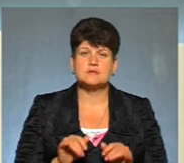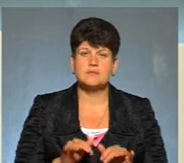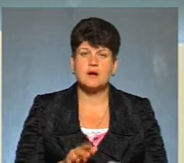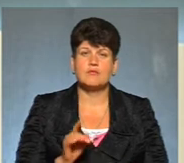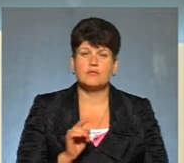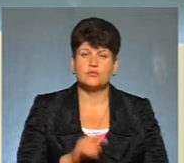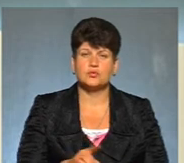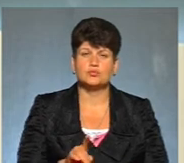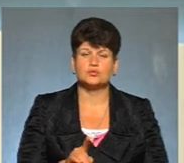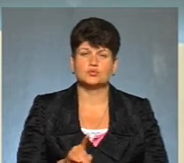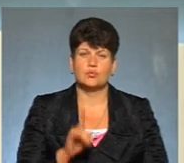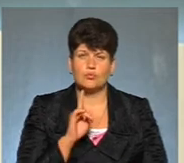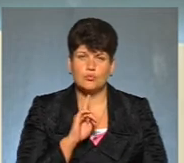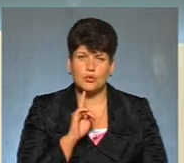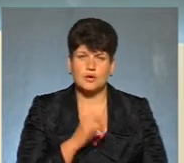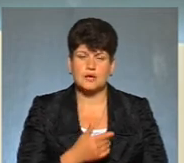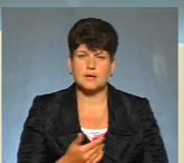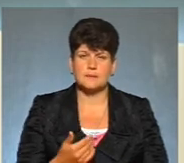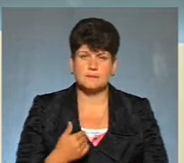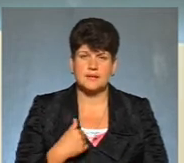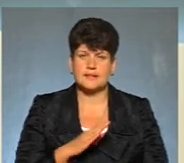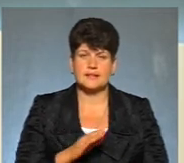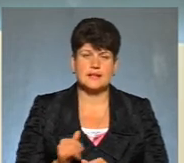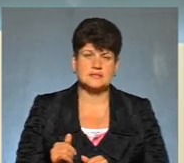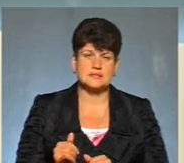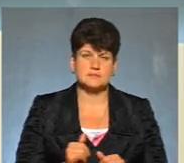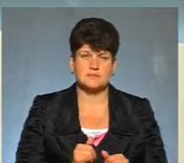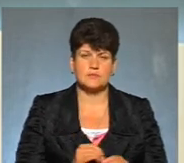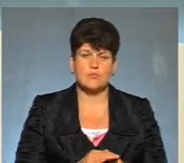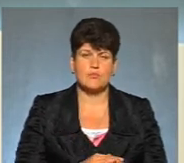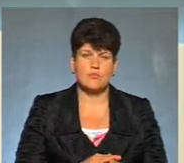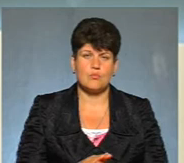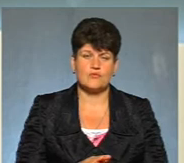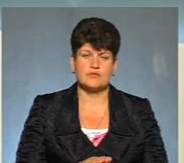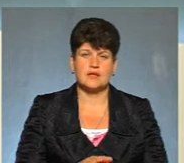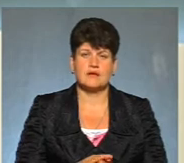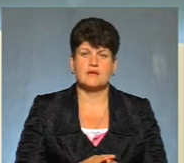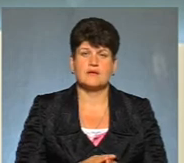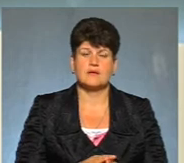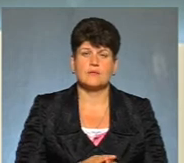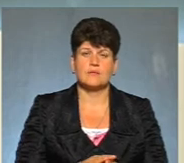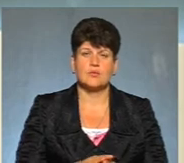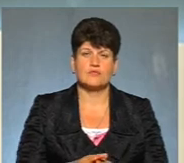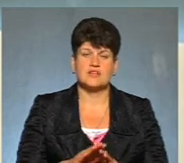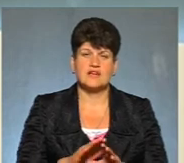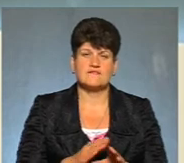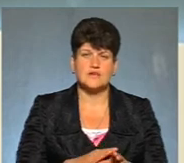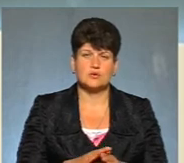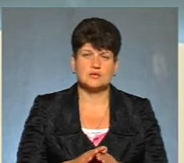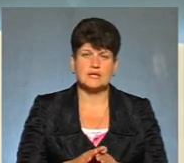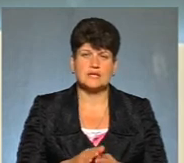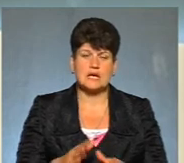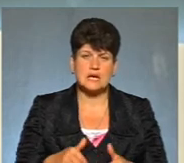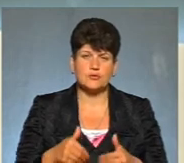тому, що допоки ми не забезпечимо абсолютно повне виконання рекомендацій